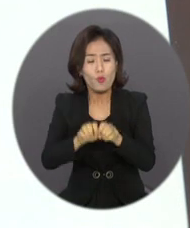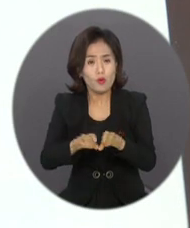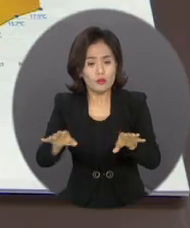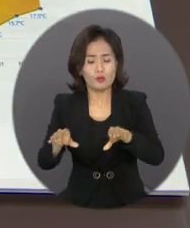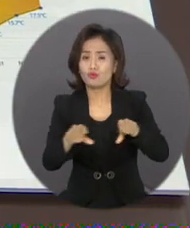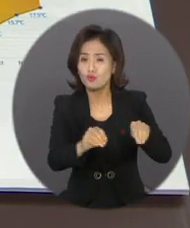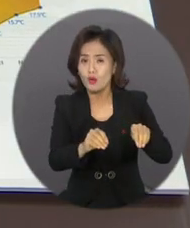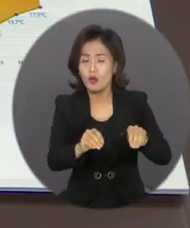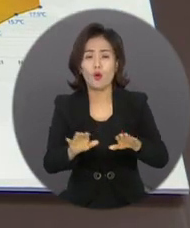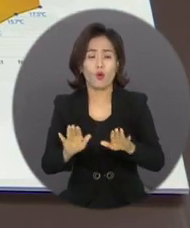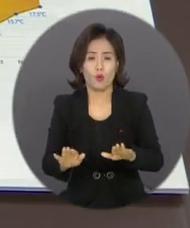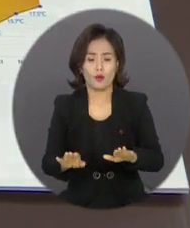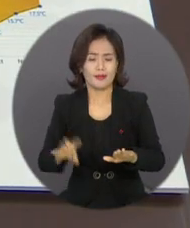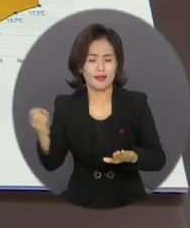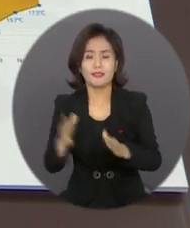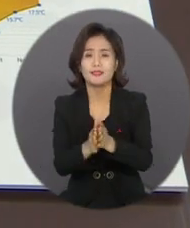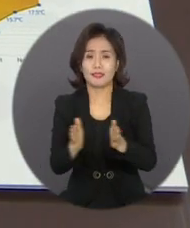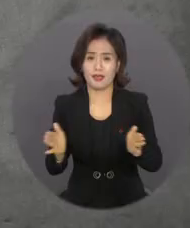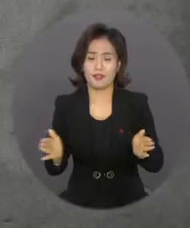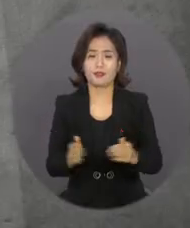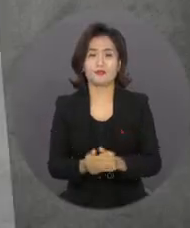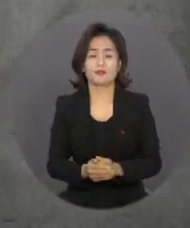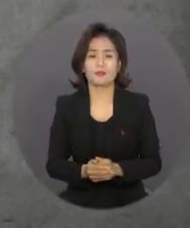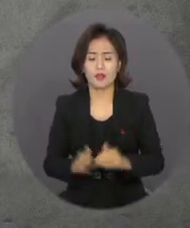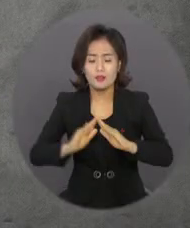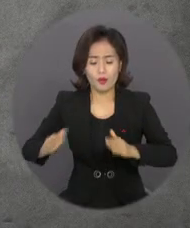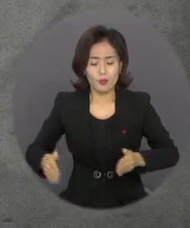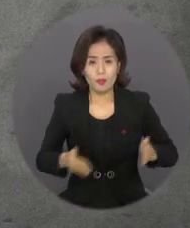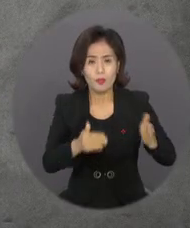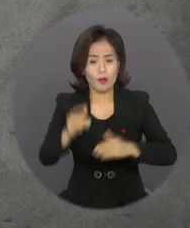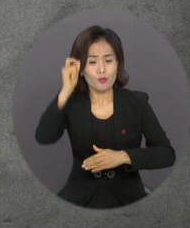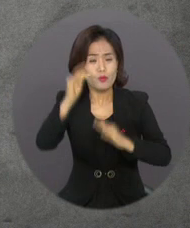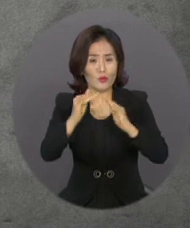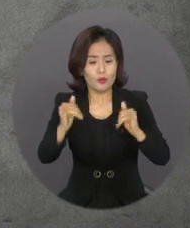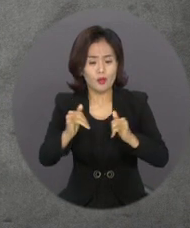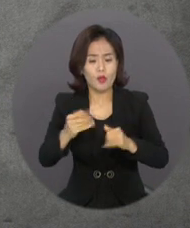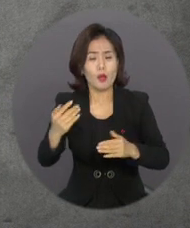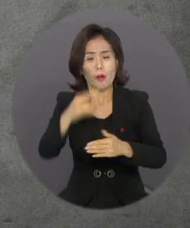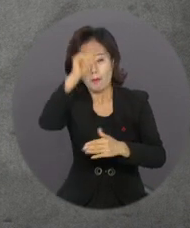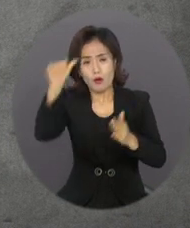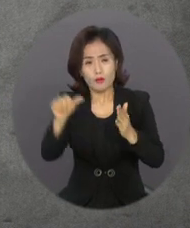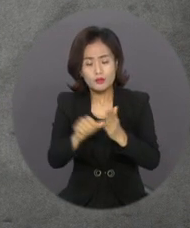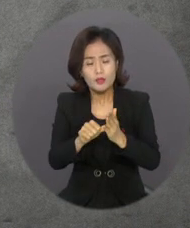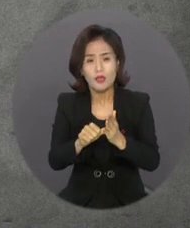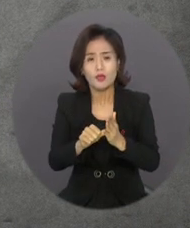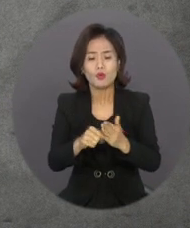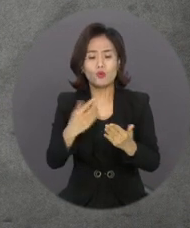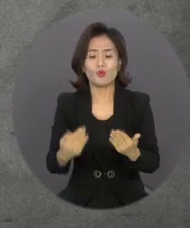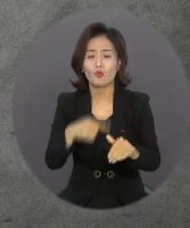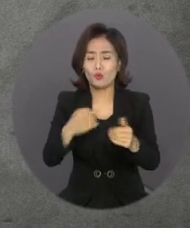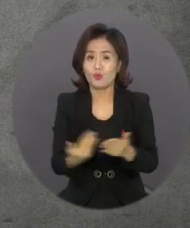확산으로 중단됐던 캠프는 올해 재개됐습니다 전남 인재의 평생교육진흥원이 누리집에 모집 공고를